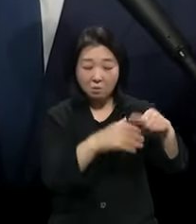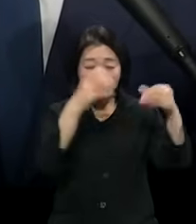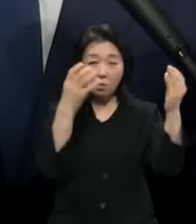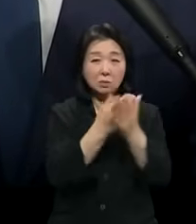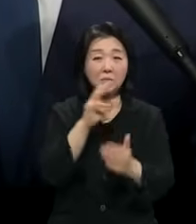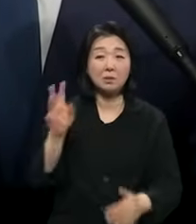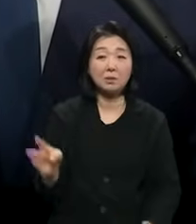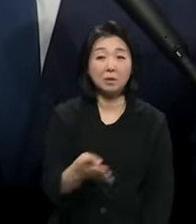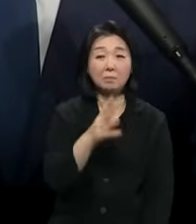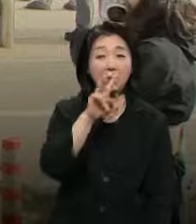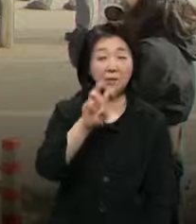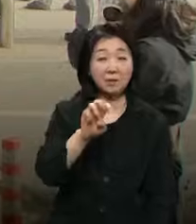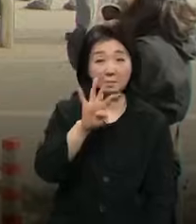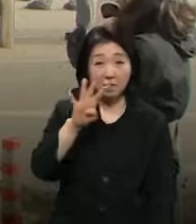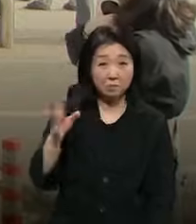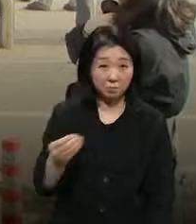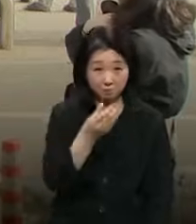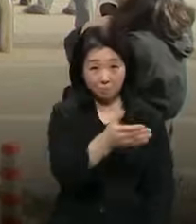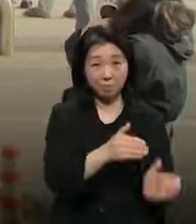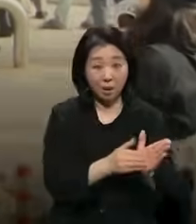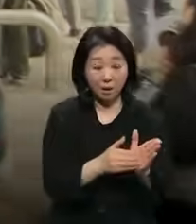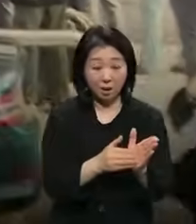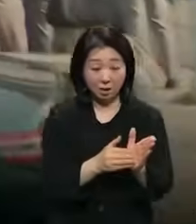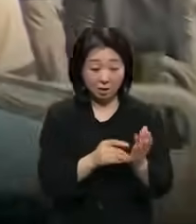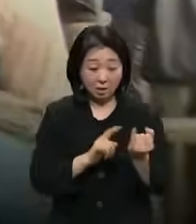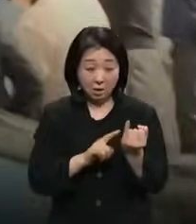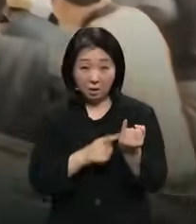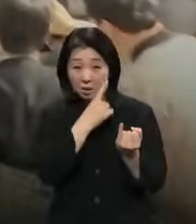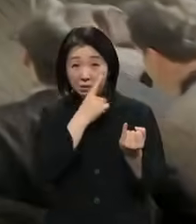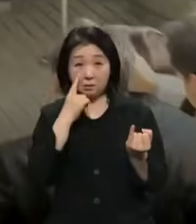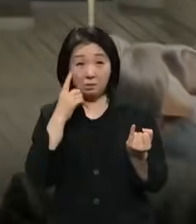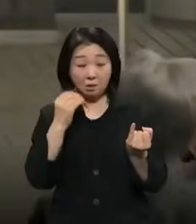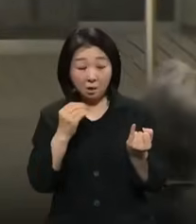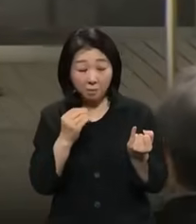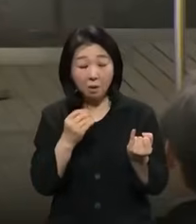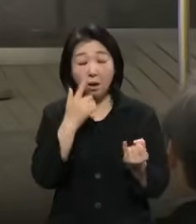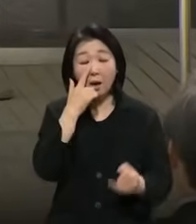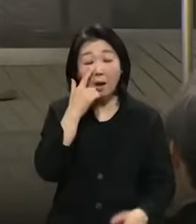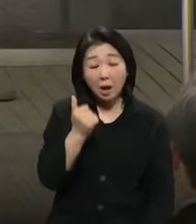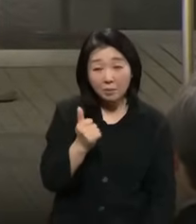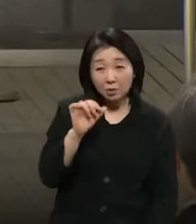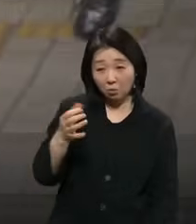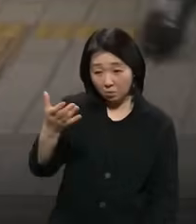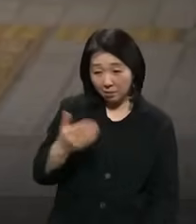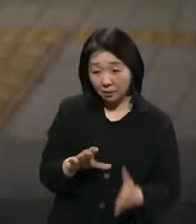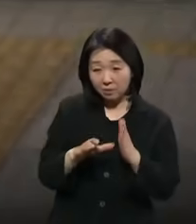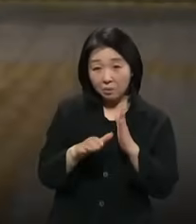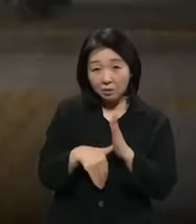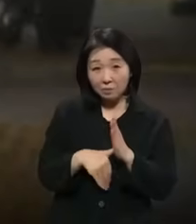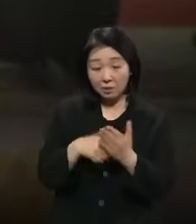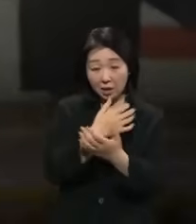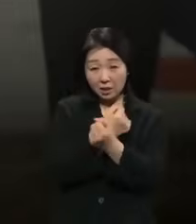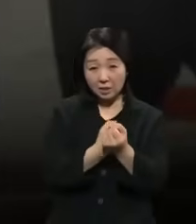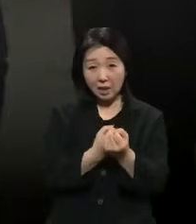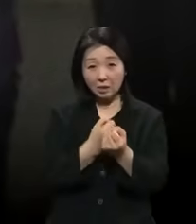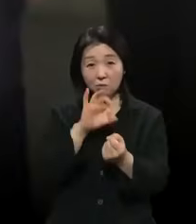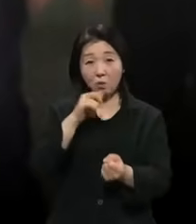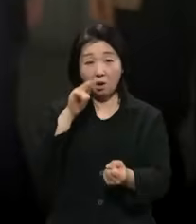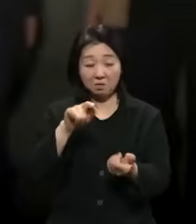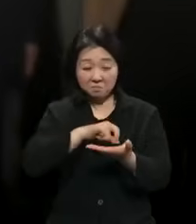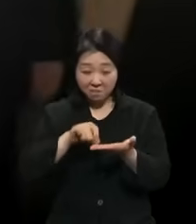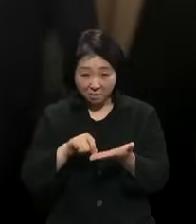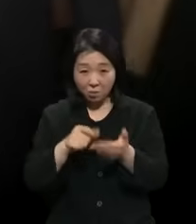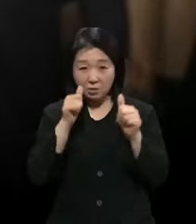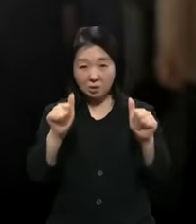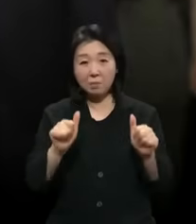원을 전달했던 겁니다. 노 관장은 증거로 최종현 선대회장이 돈을 받으면서 건넨 약속어음과 메모를